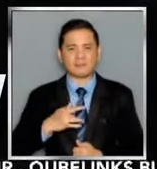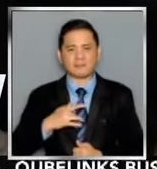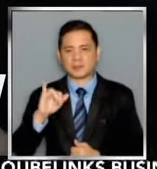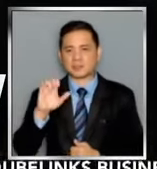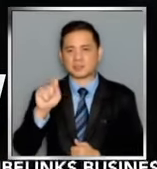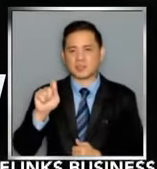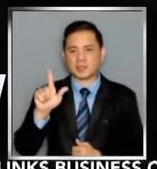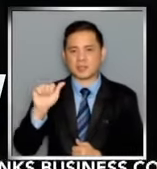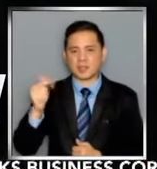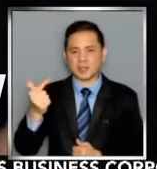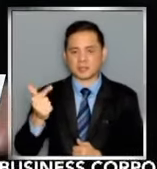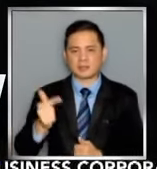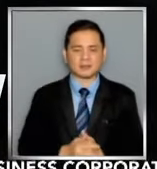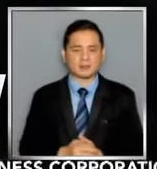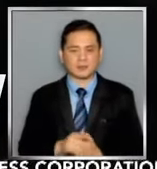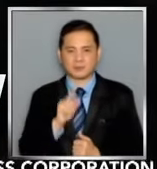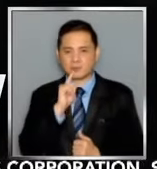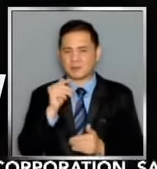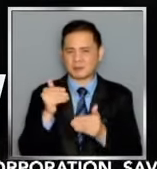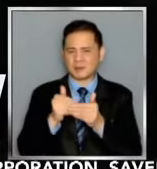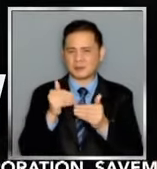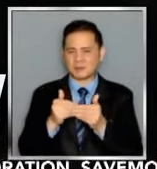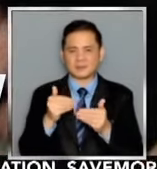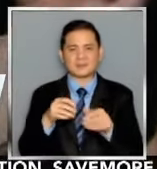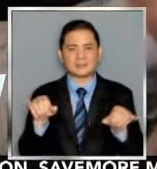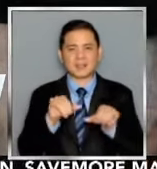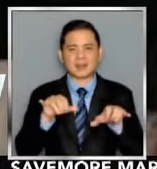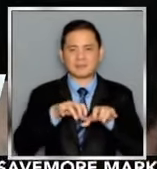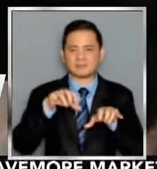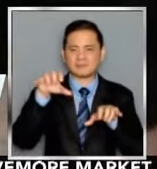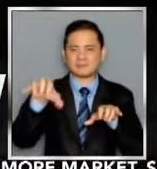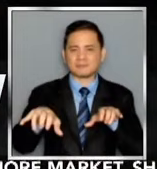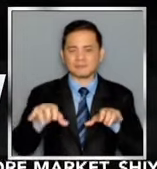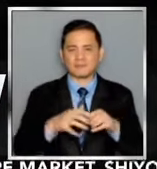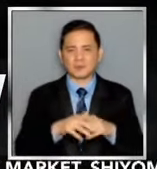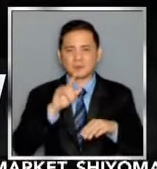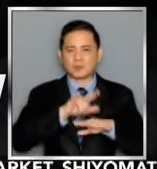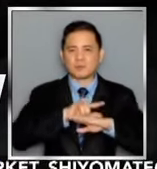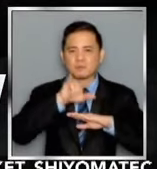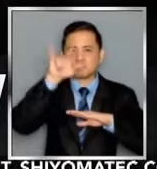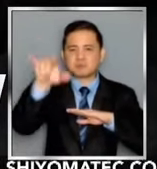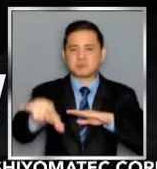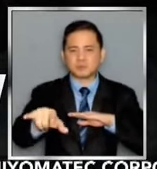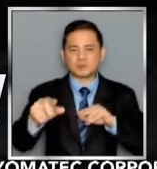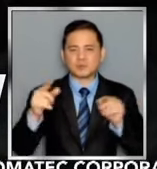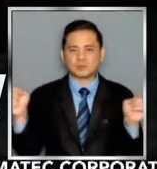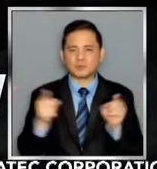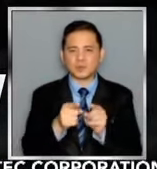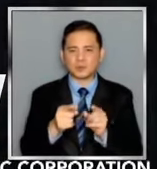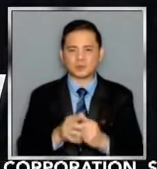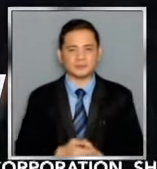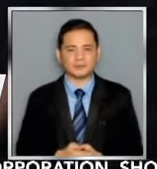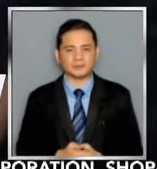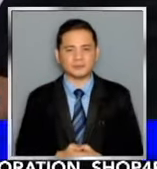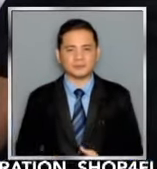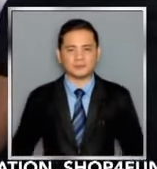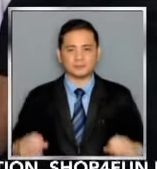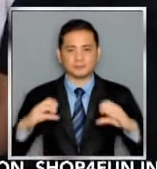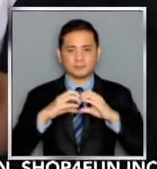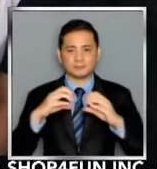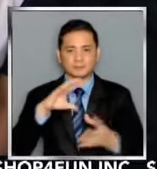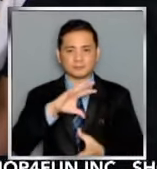So it's just a neighbor, just take a flight from Naya to the Davao. Para sa GMA Integrated News, May